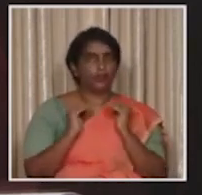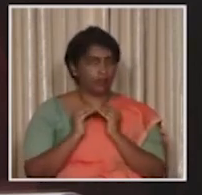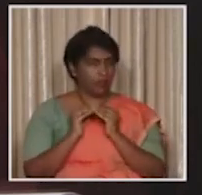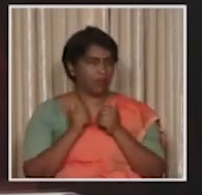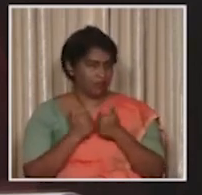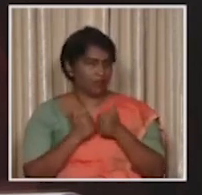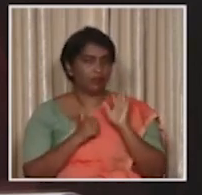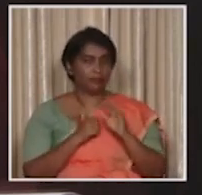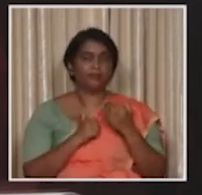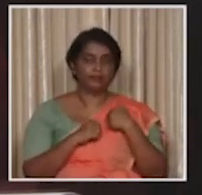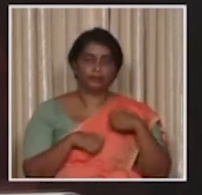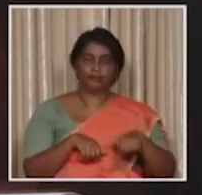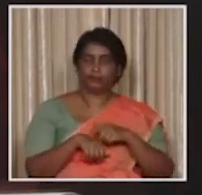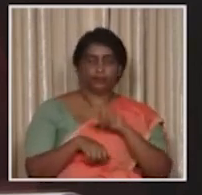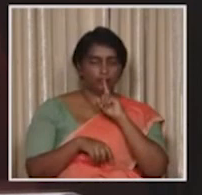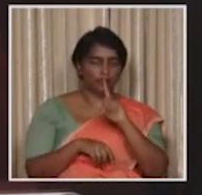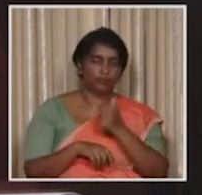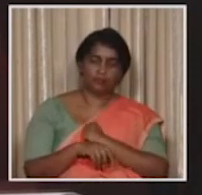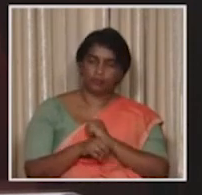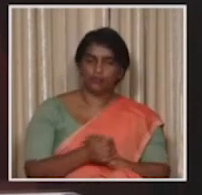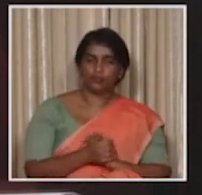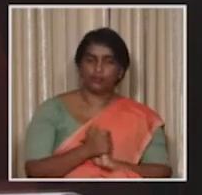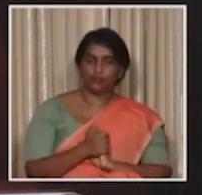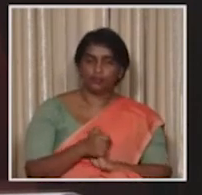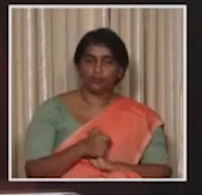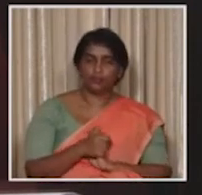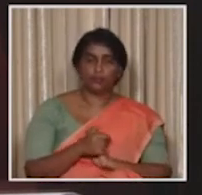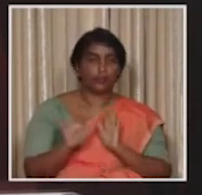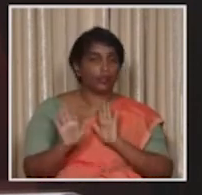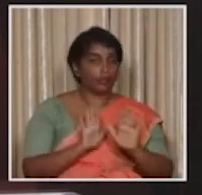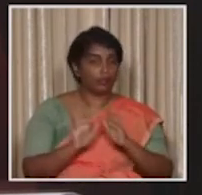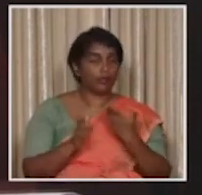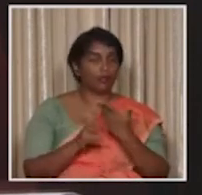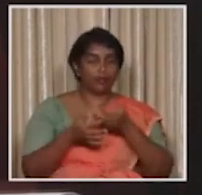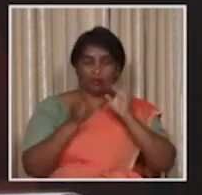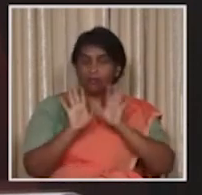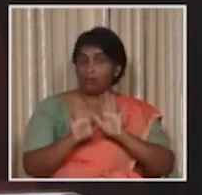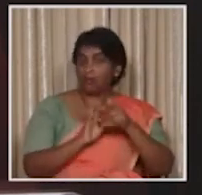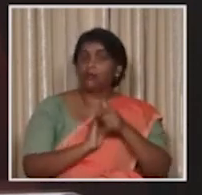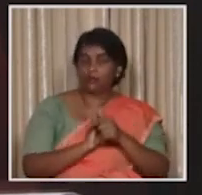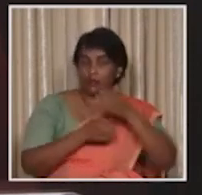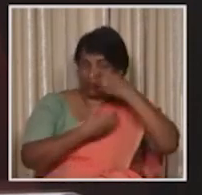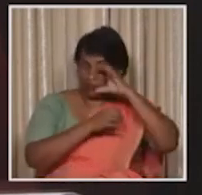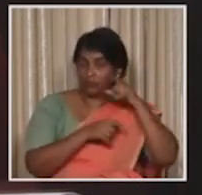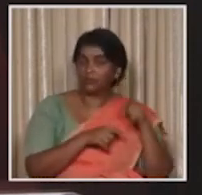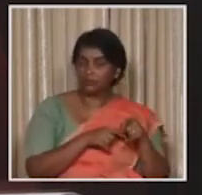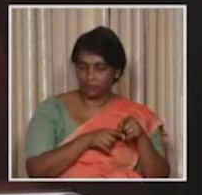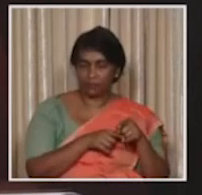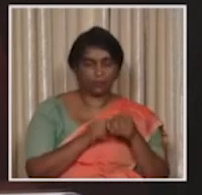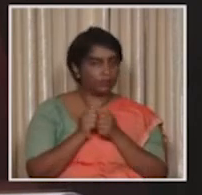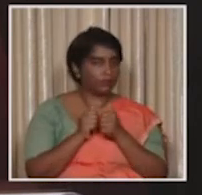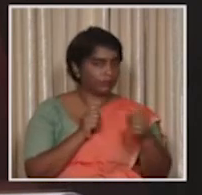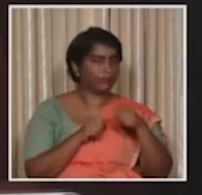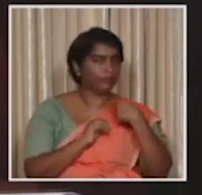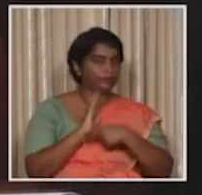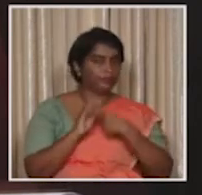කියන එක මම මේ අවස්ථාවේ අහන්න කැමතියි. තත්ත්ව පාලන රසායනාගාරයේ මගින් සිදු කරන්නේ